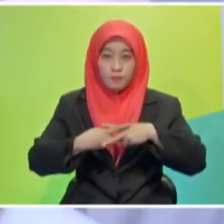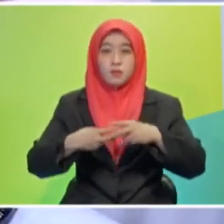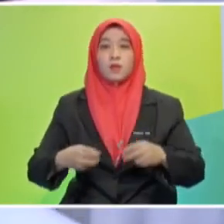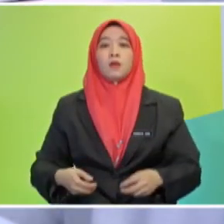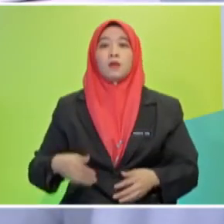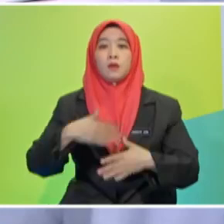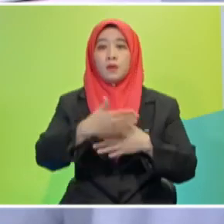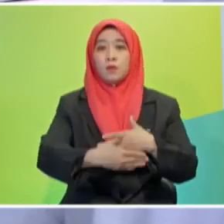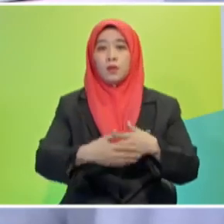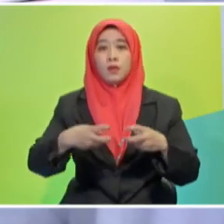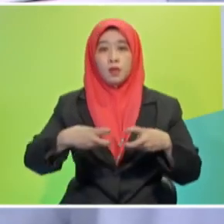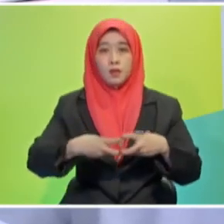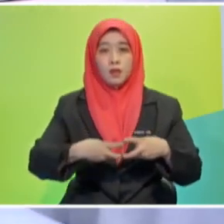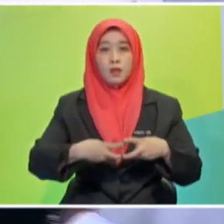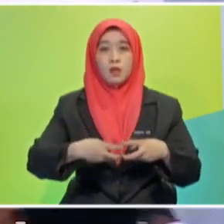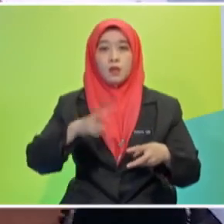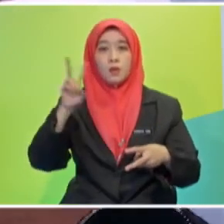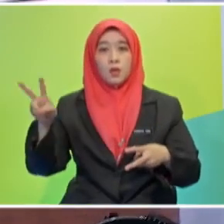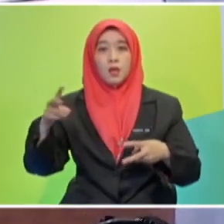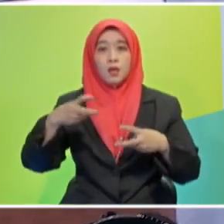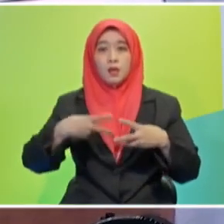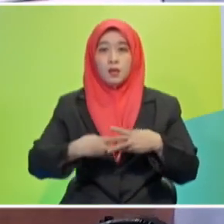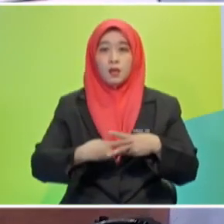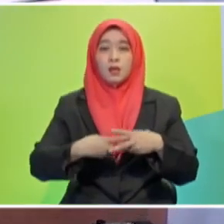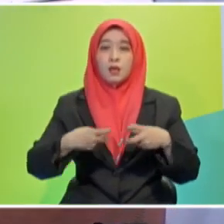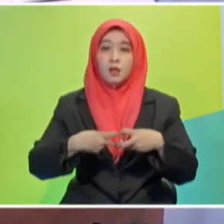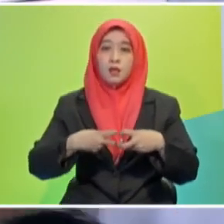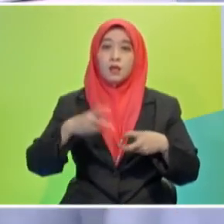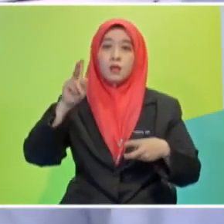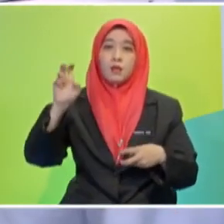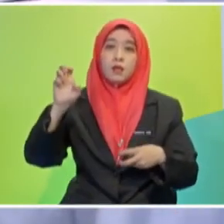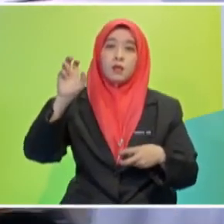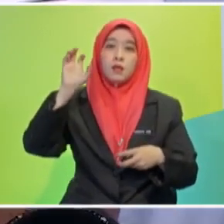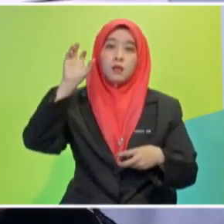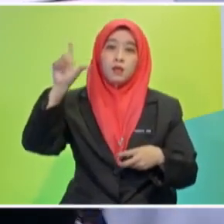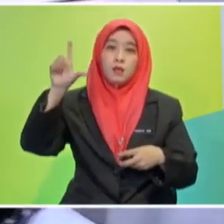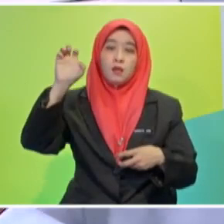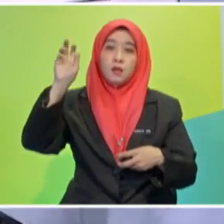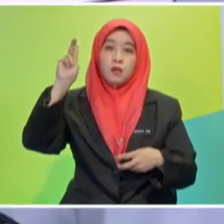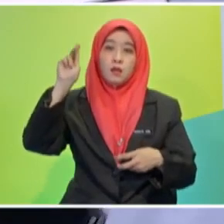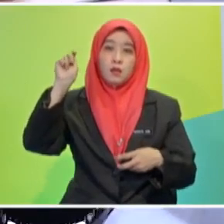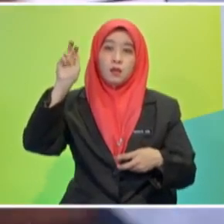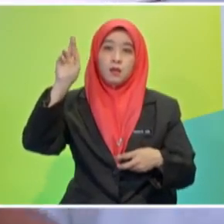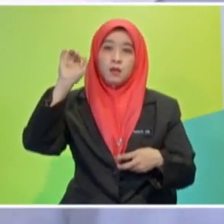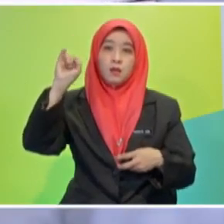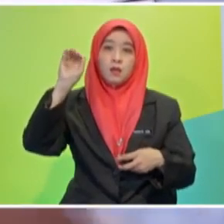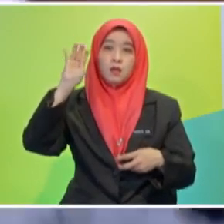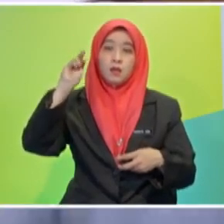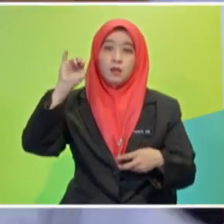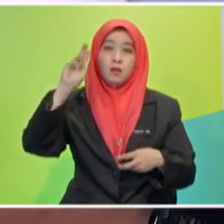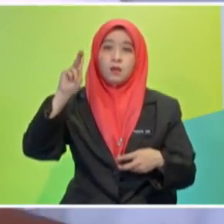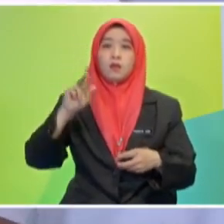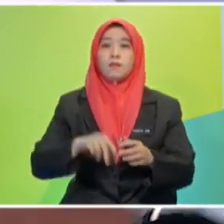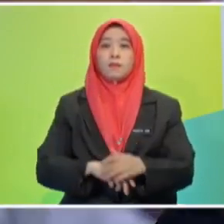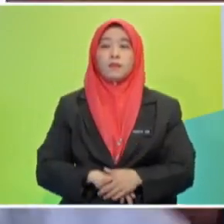elektrik, yang kedua ni elektronik, yang ketiga ni mekanikal. Jadi ketiga-tiga ni secara ni kita dah tahu dah apa